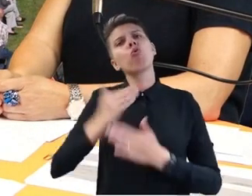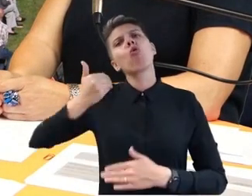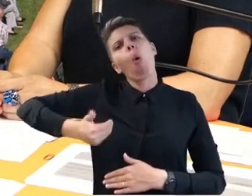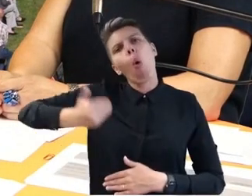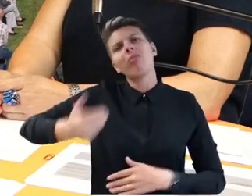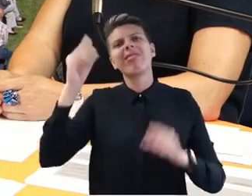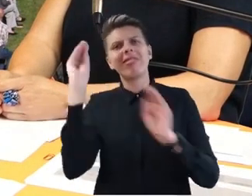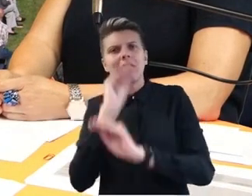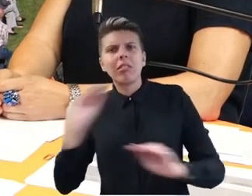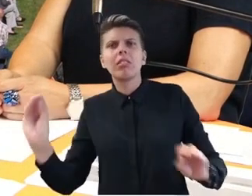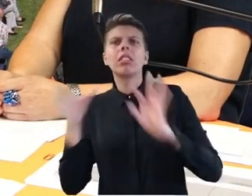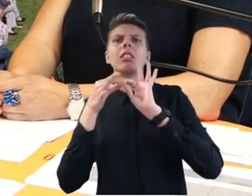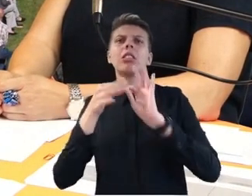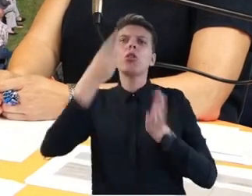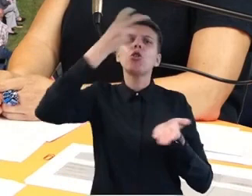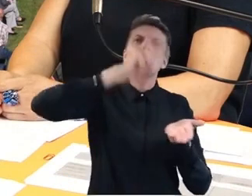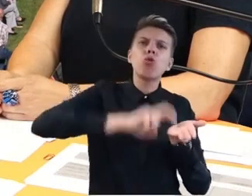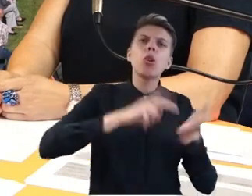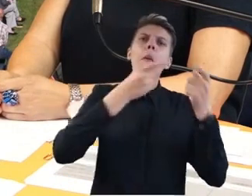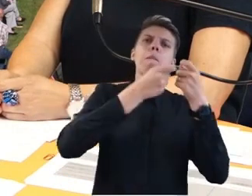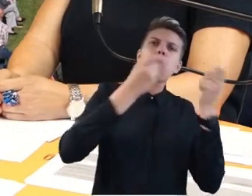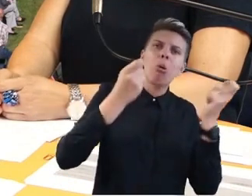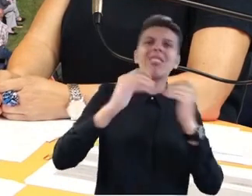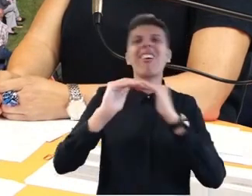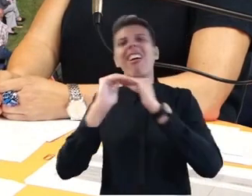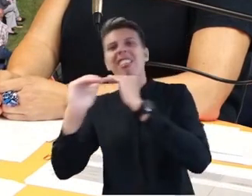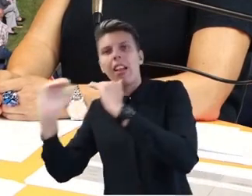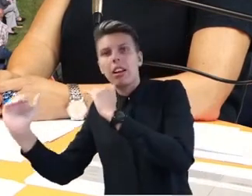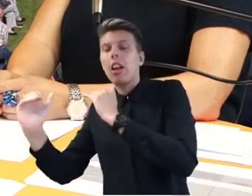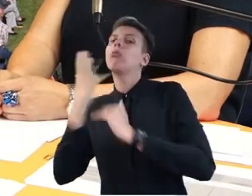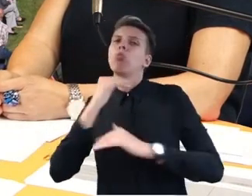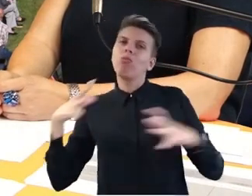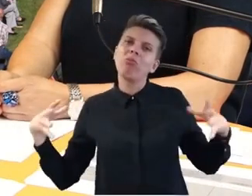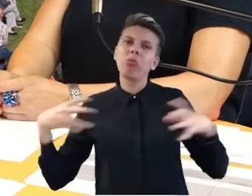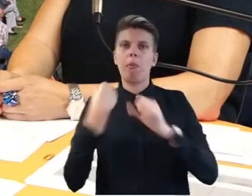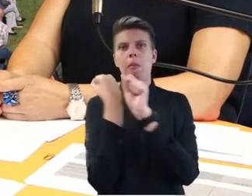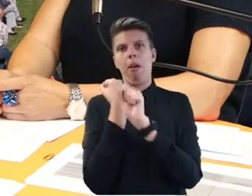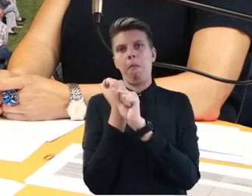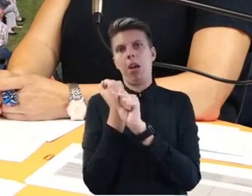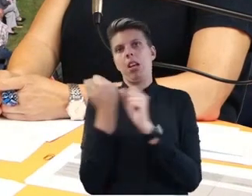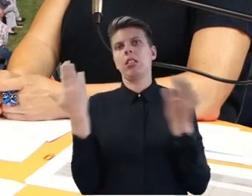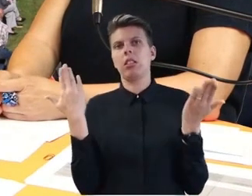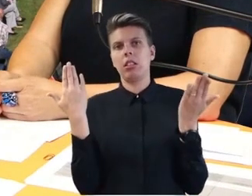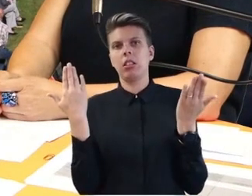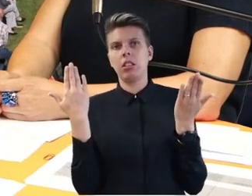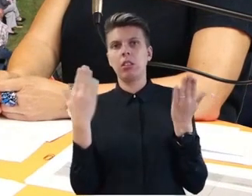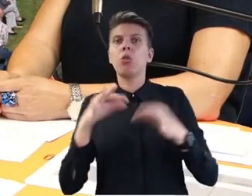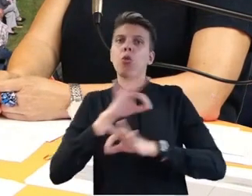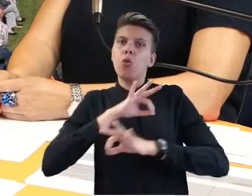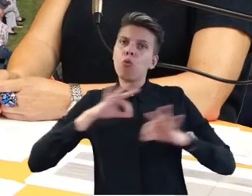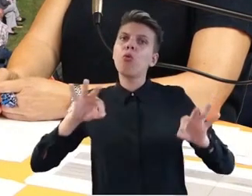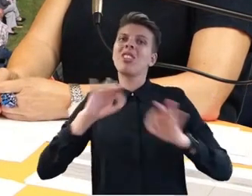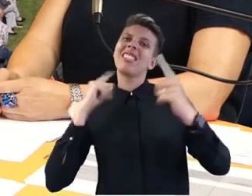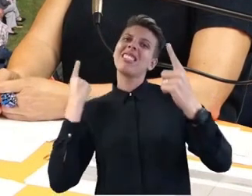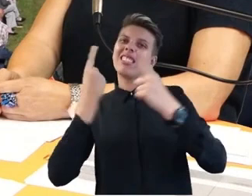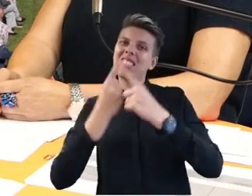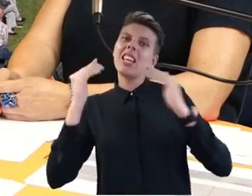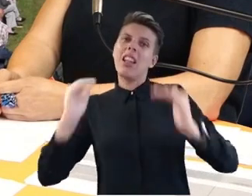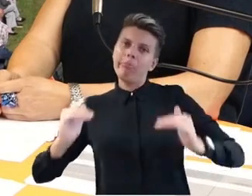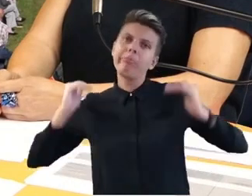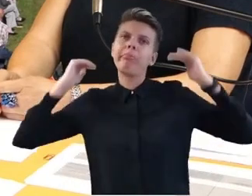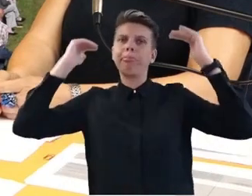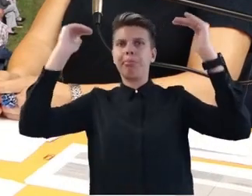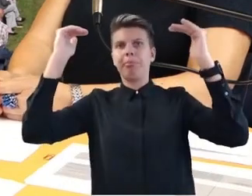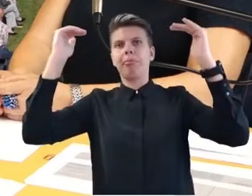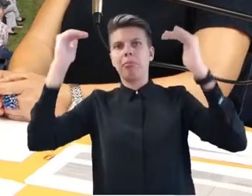verschiedenen zuständigkeiten bund und länder gemeinsam aufgestellt um einen optimalen cbm schutz aufzustellen als teil